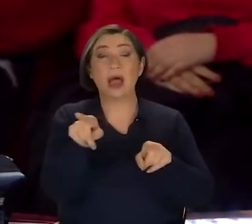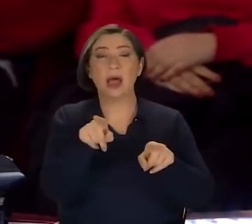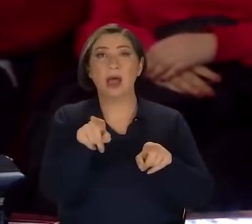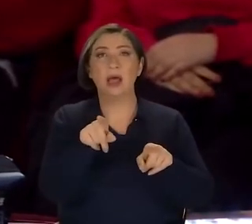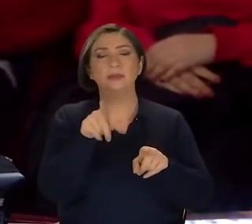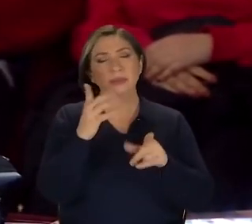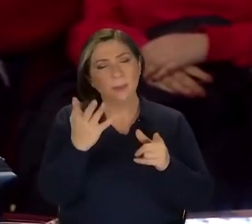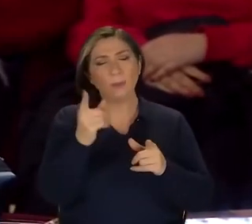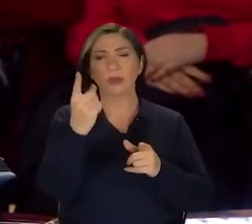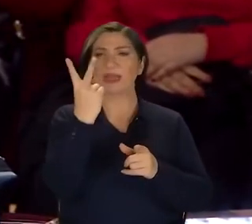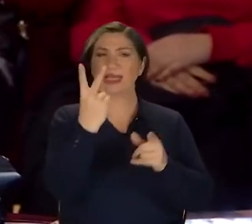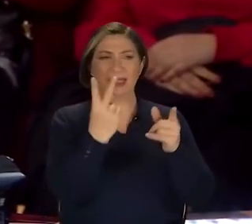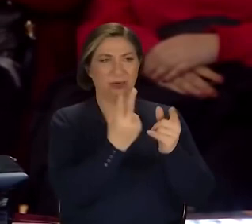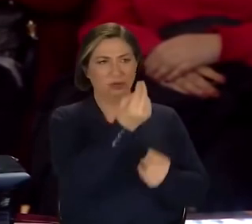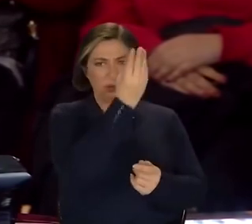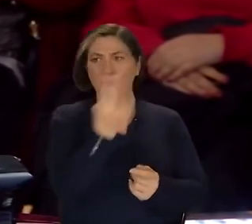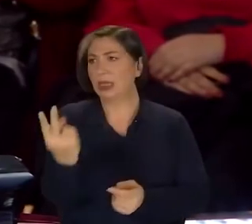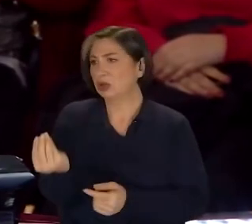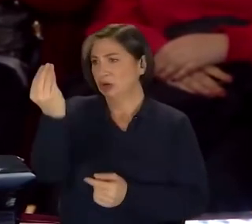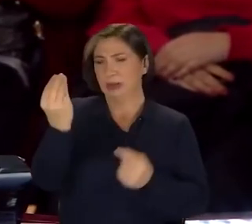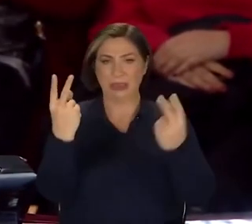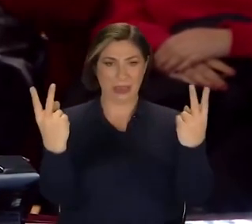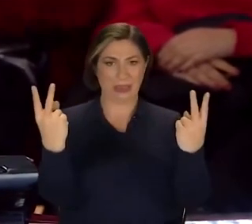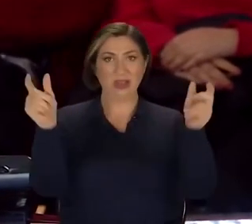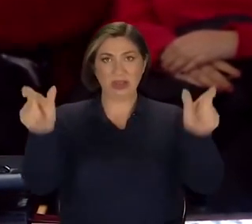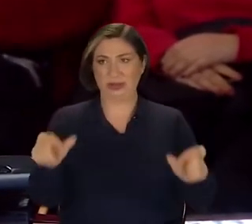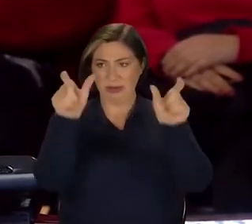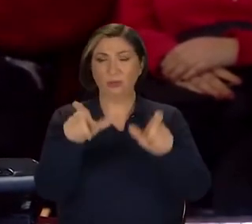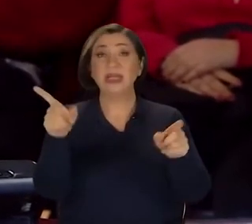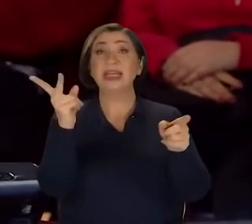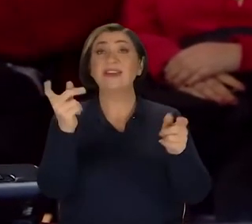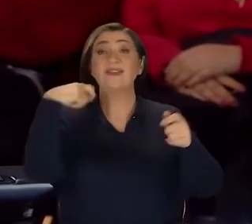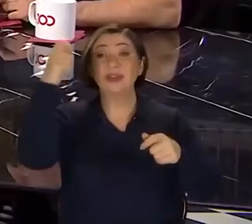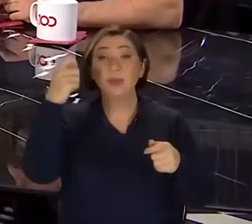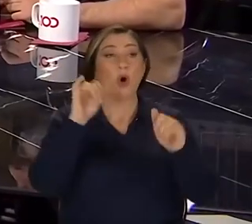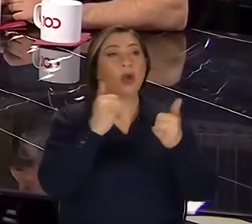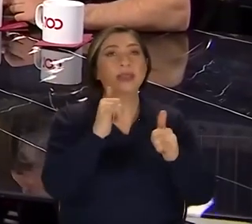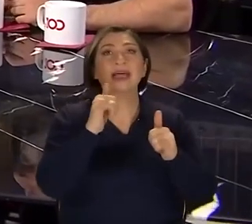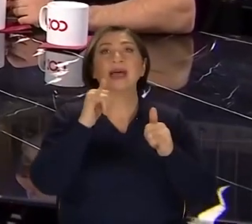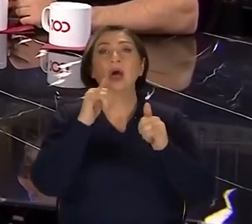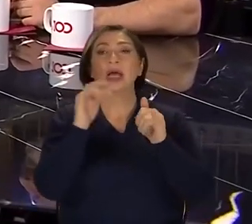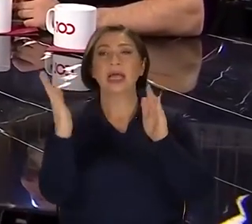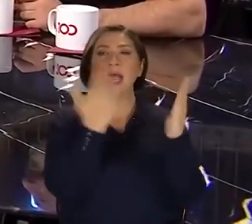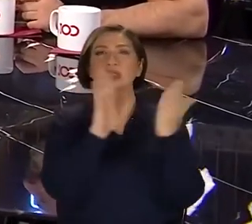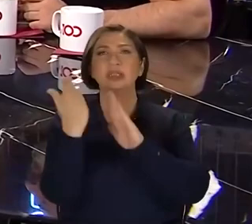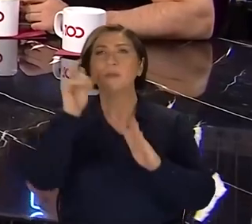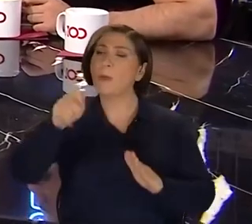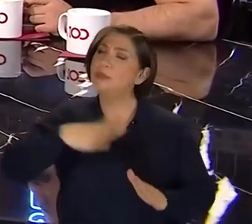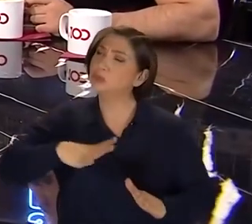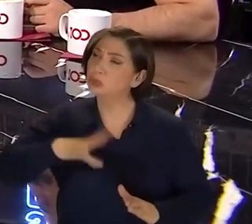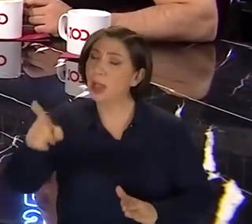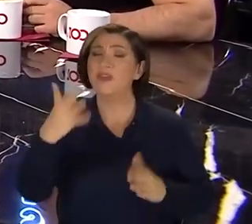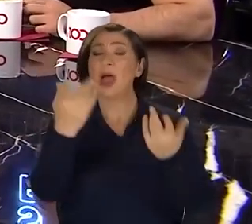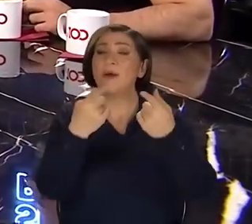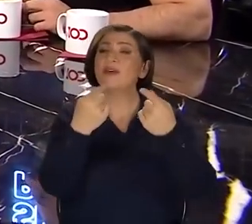bu işte bir ikili çıktı. Şimdi de bir ikili çıktı. İstiyorsan bu iki filmde oynadığı rolleri karşılaştır. Ya da